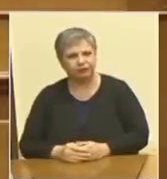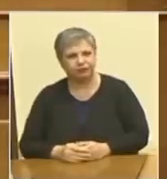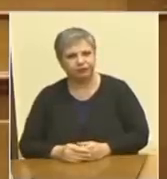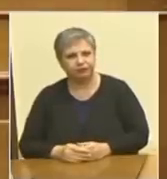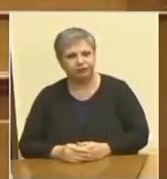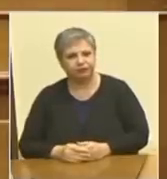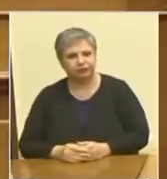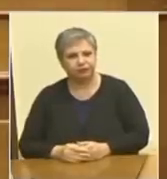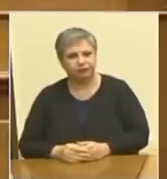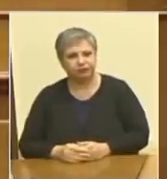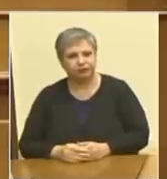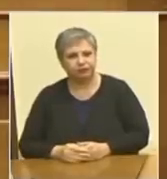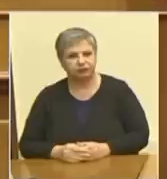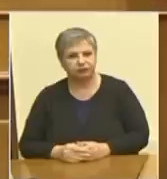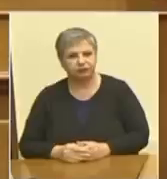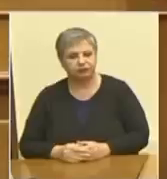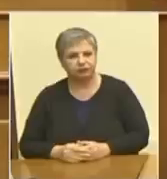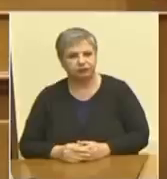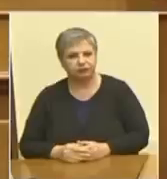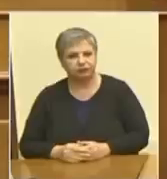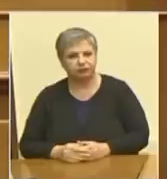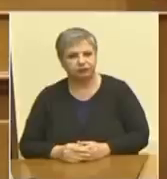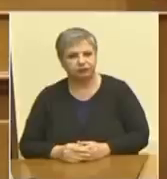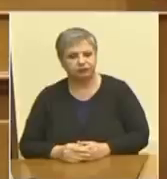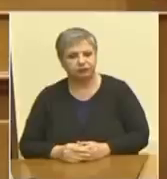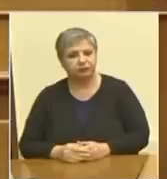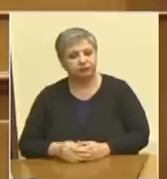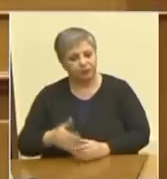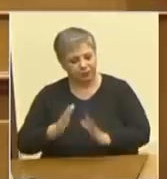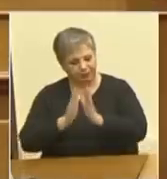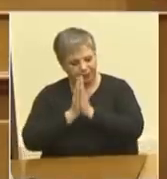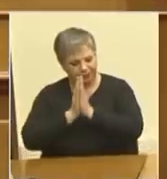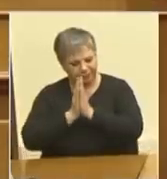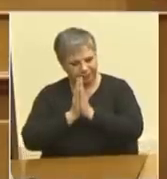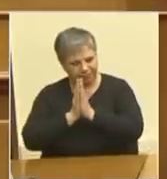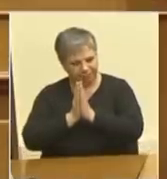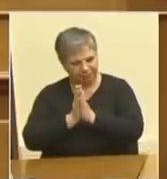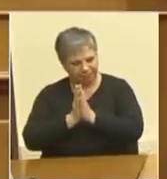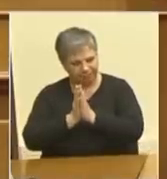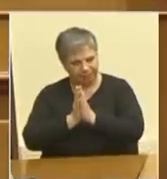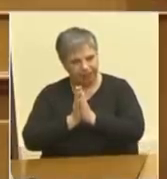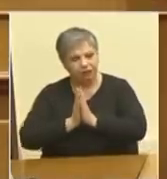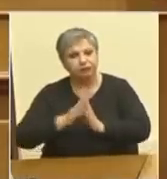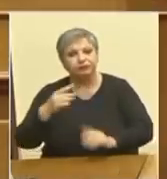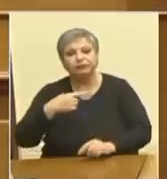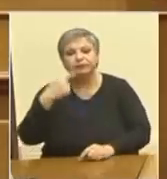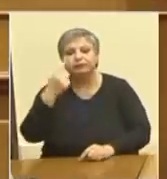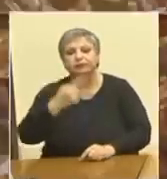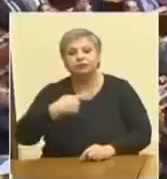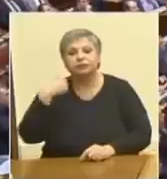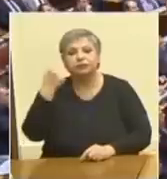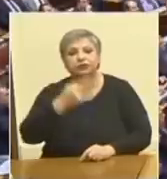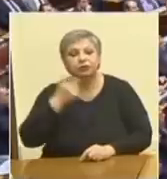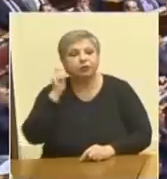Παρακαλώ, κύριε Κουρουπλή. Ναι, ένα λεπτό για να εξηγούμαστε, με συγχωρείτε. Οι προσωπικές αναφορές